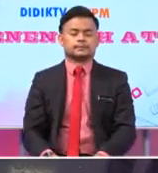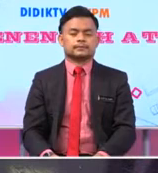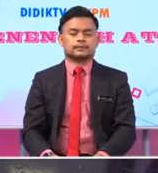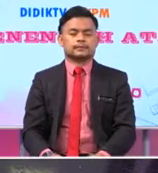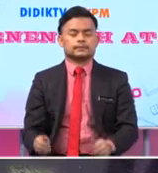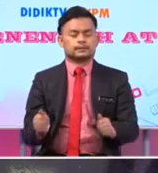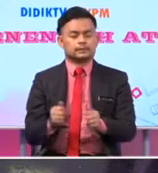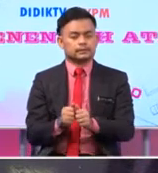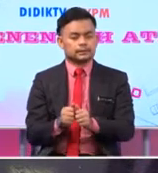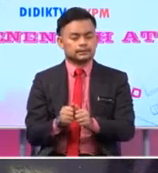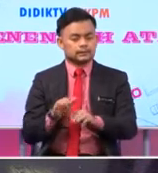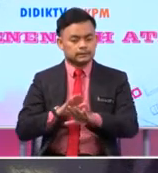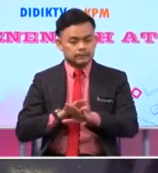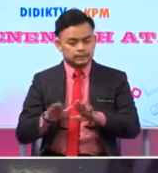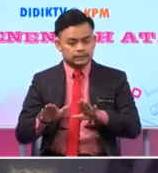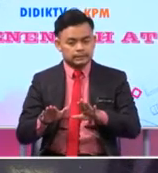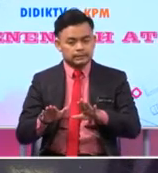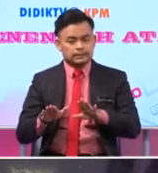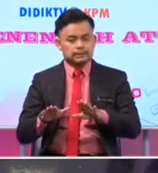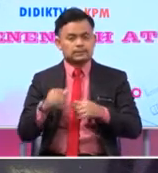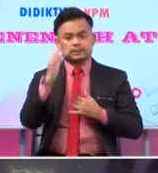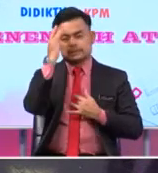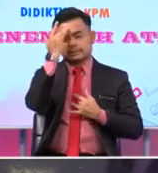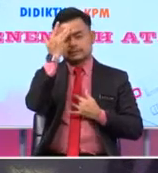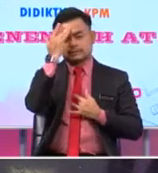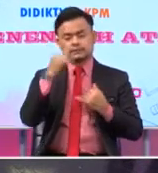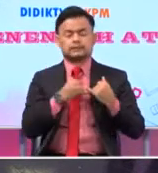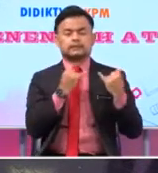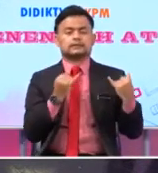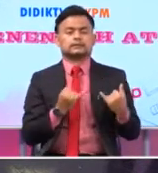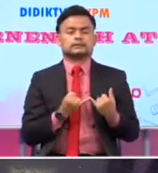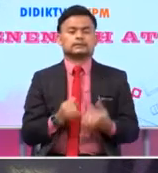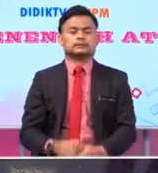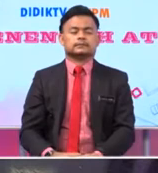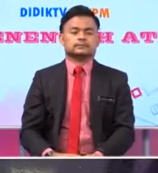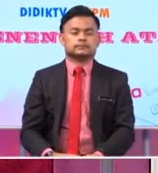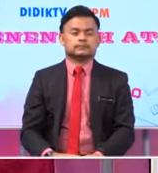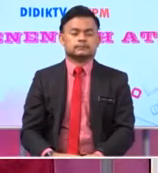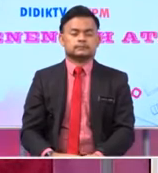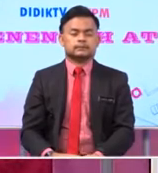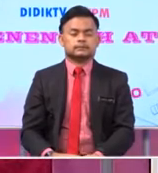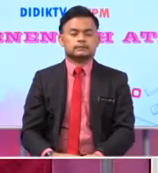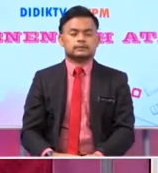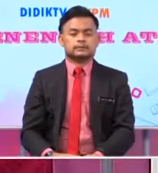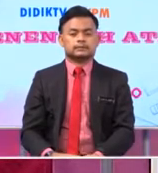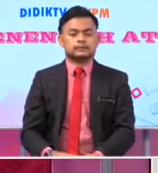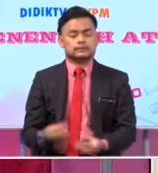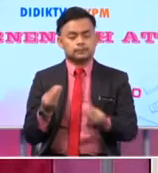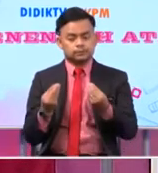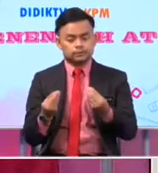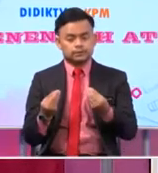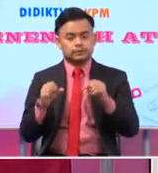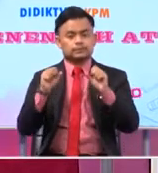tidak menyakitkan hati dia atau memalukan dia kembali kita teguh Janganlah di halayak ramai Nanti dia kau malu